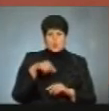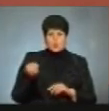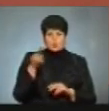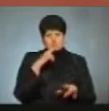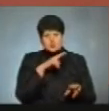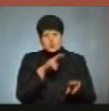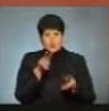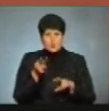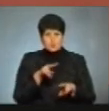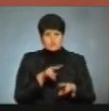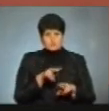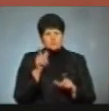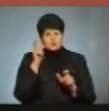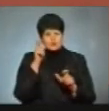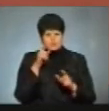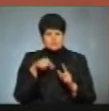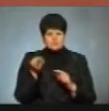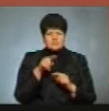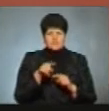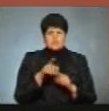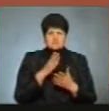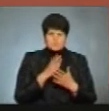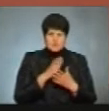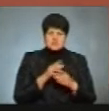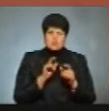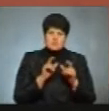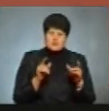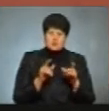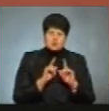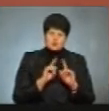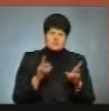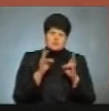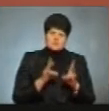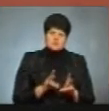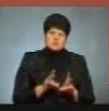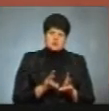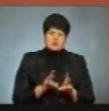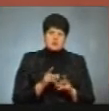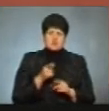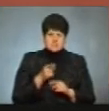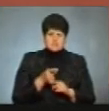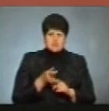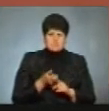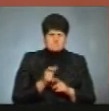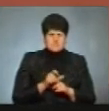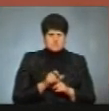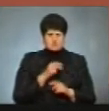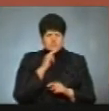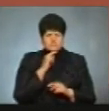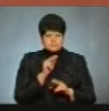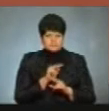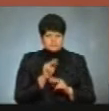чи становить воно об'єкт особливої небезпеки і чи перевіряється більш пильно, ніж інші атракціони?